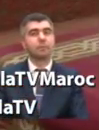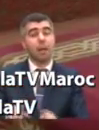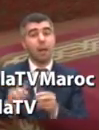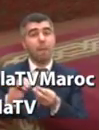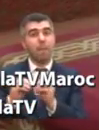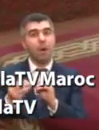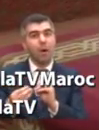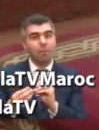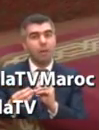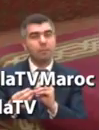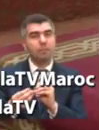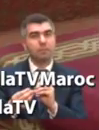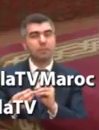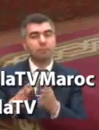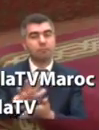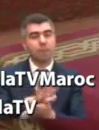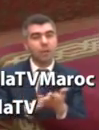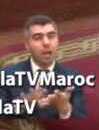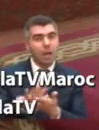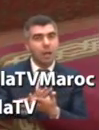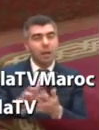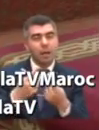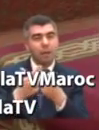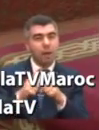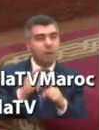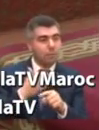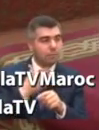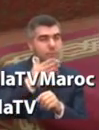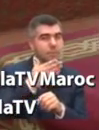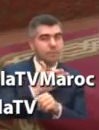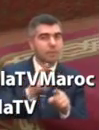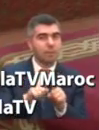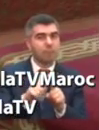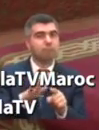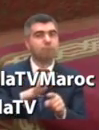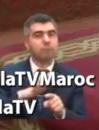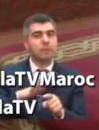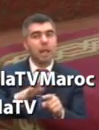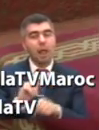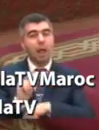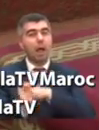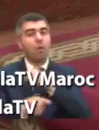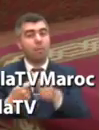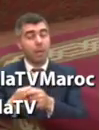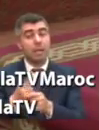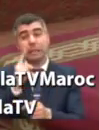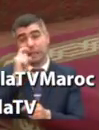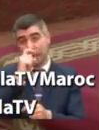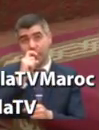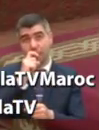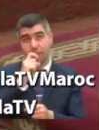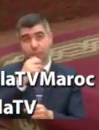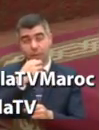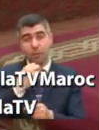ديال التنظيم ديال الروعات مشى للاقاليم والاقاليم عندها مسؤوليتها يعني باش تدخل